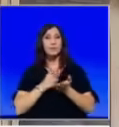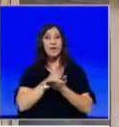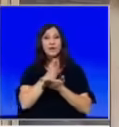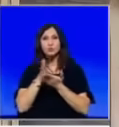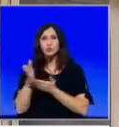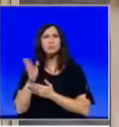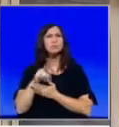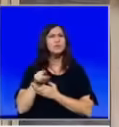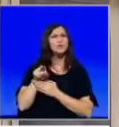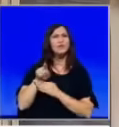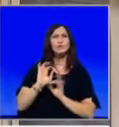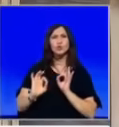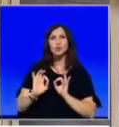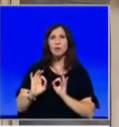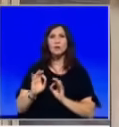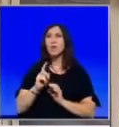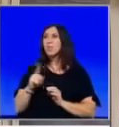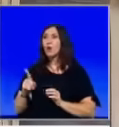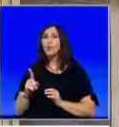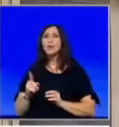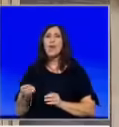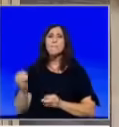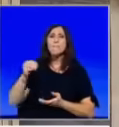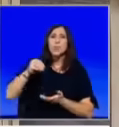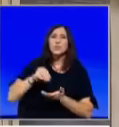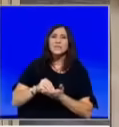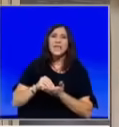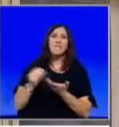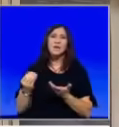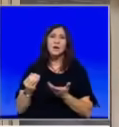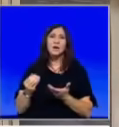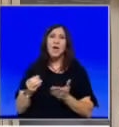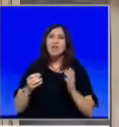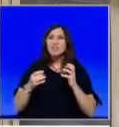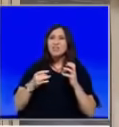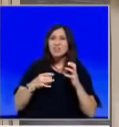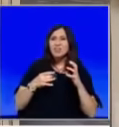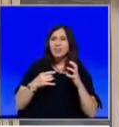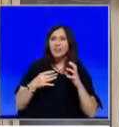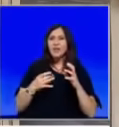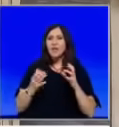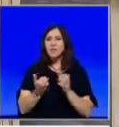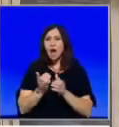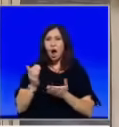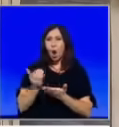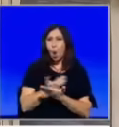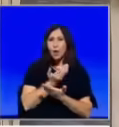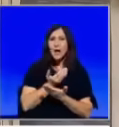източниците, дали това е точно така, дали някой не ни слага динена кора или така бананова обелка, за да